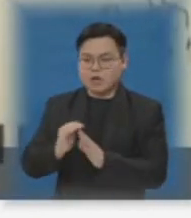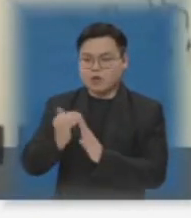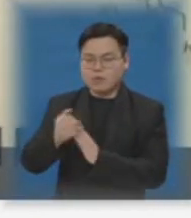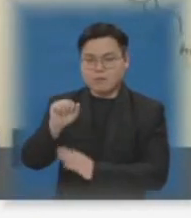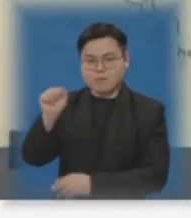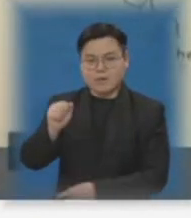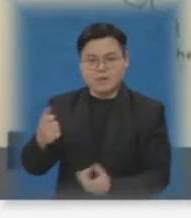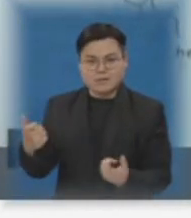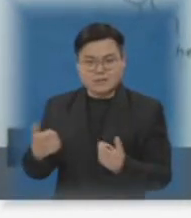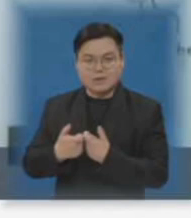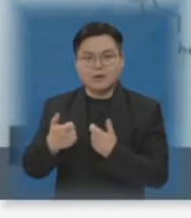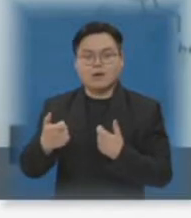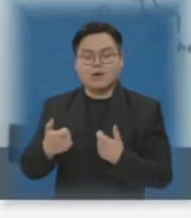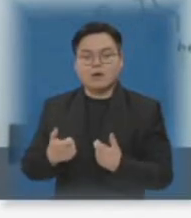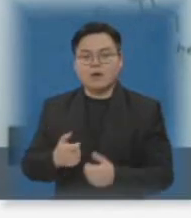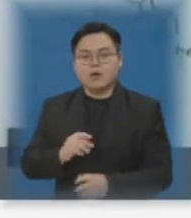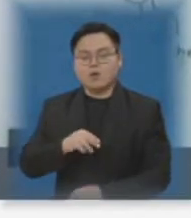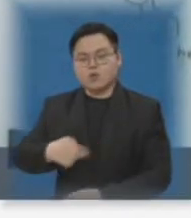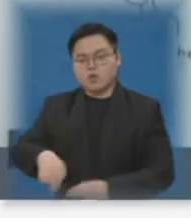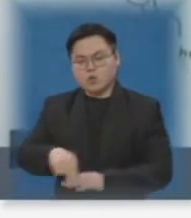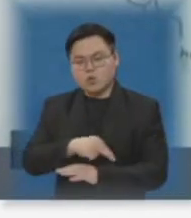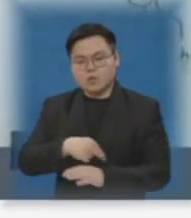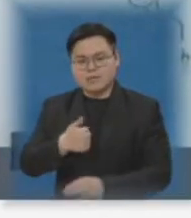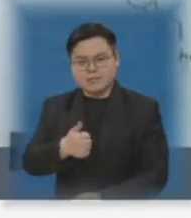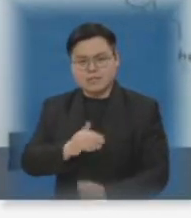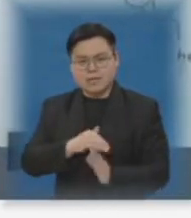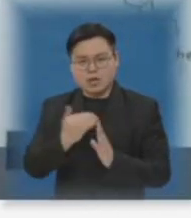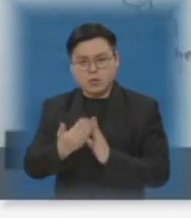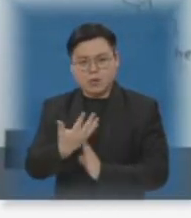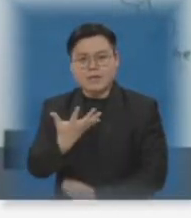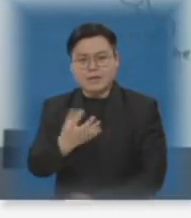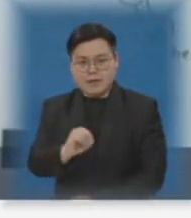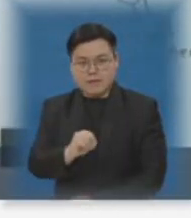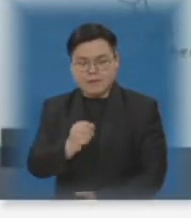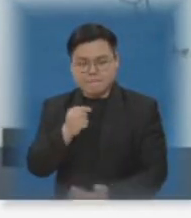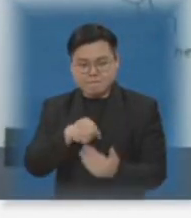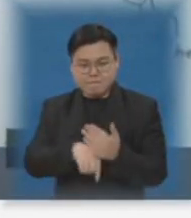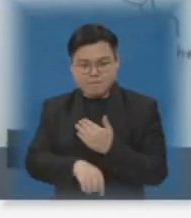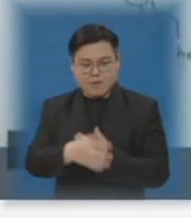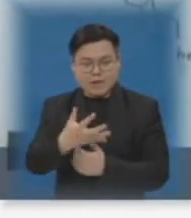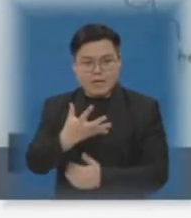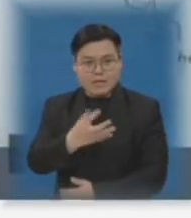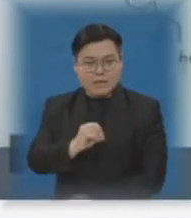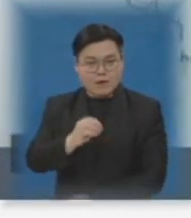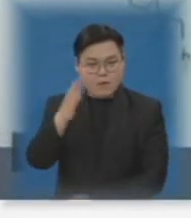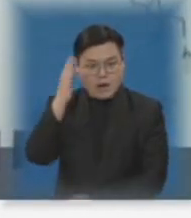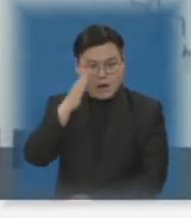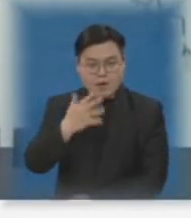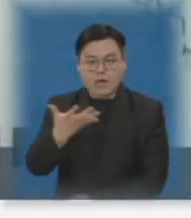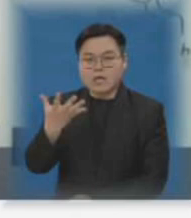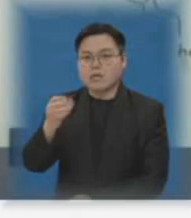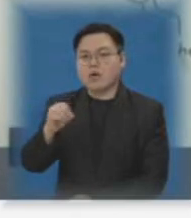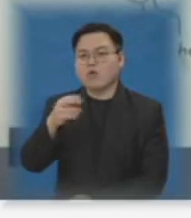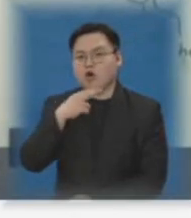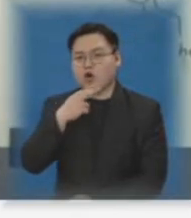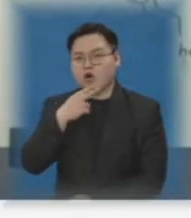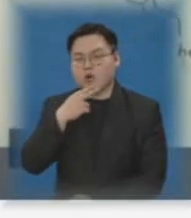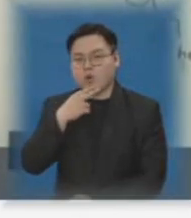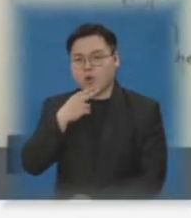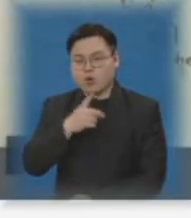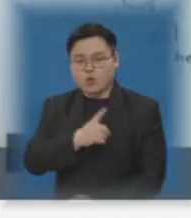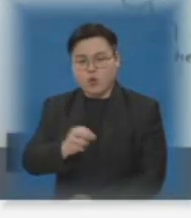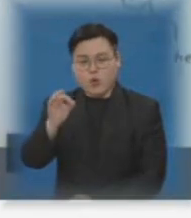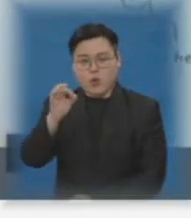дүүргийнхаа шилдэг 50 гэр бүлээс одоо 50 аавыг 50 охинтой нь ингээд өнөөдөр аав охитой